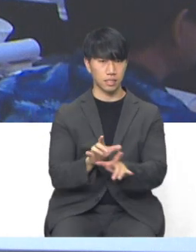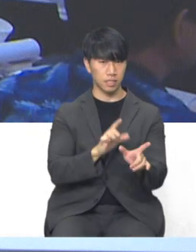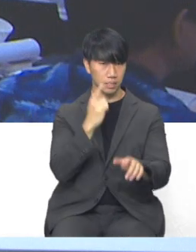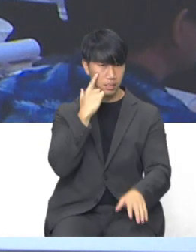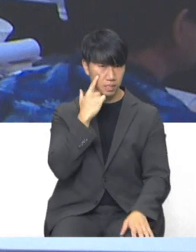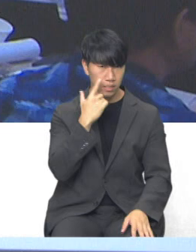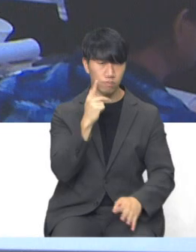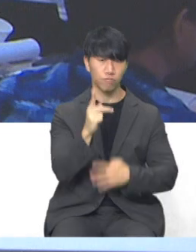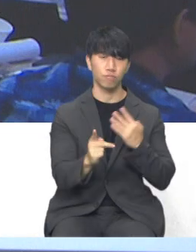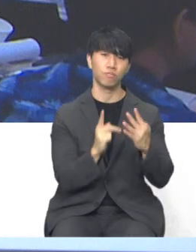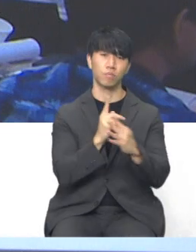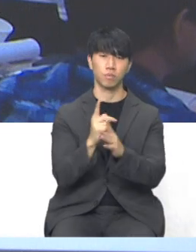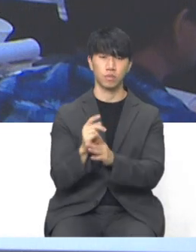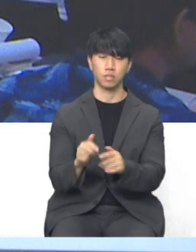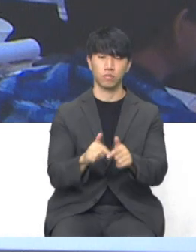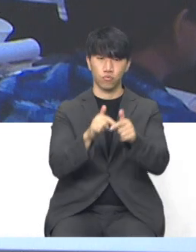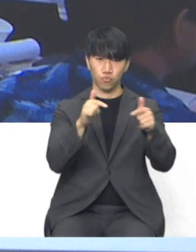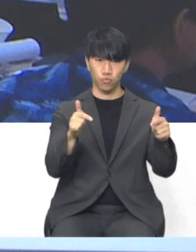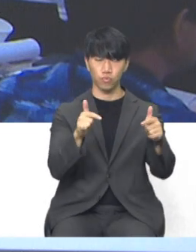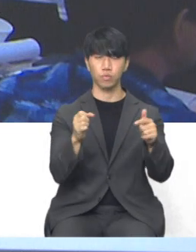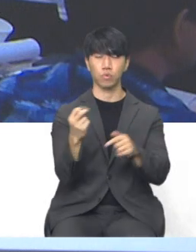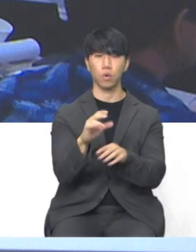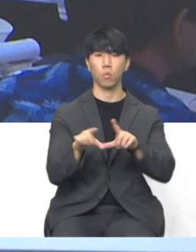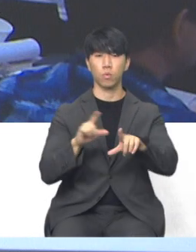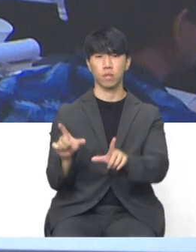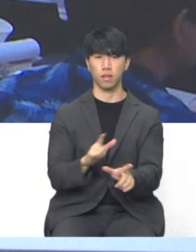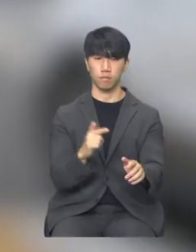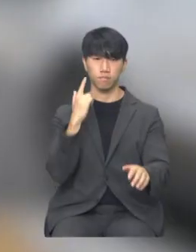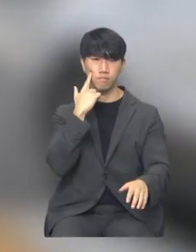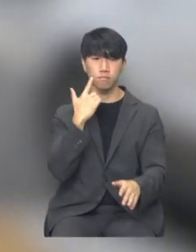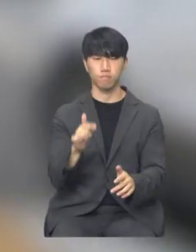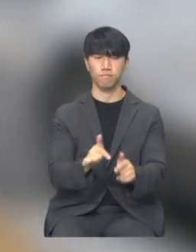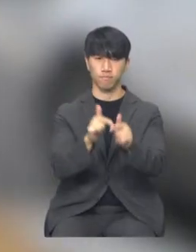서비스도 새로 추진합니다. 이정윤 기자입니다.